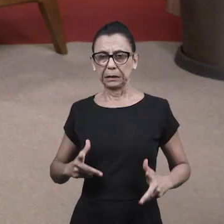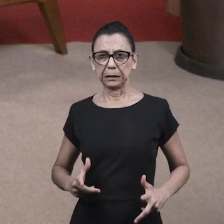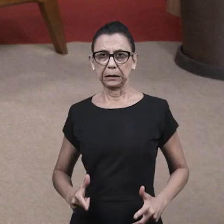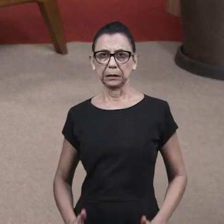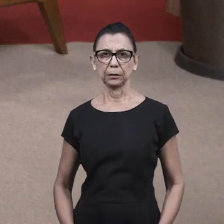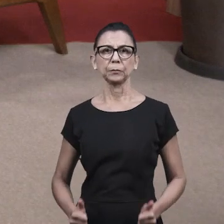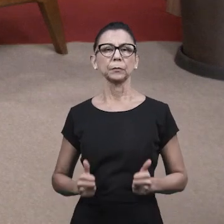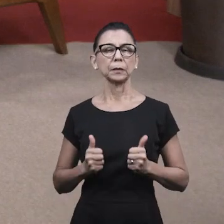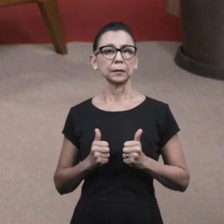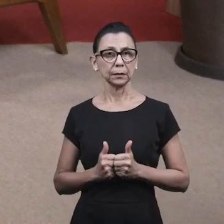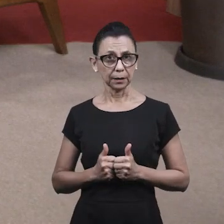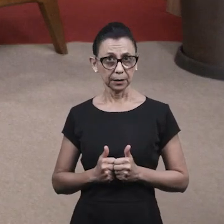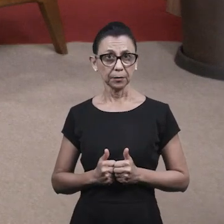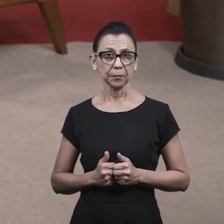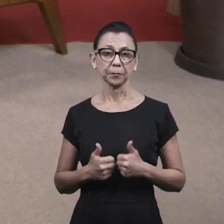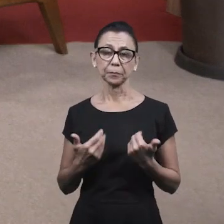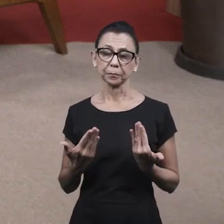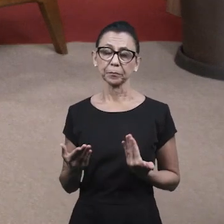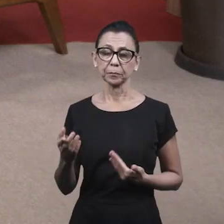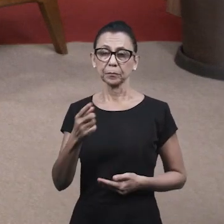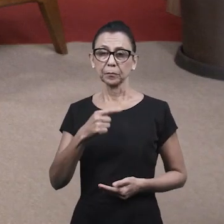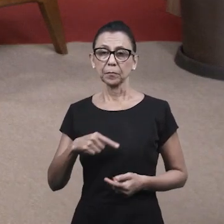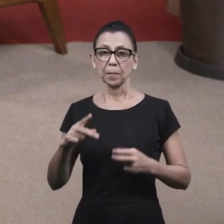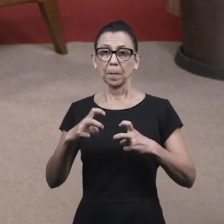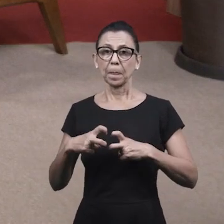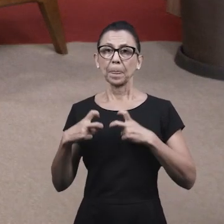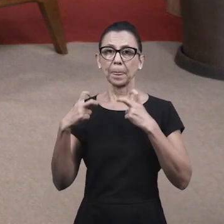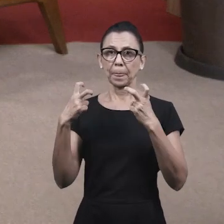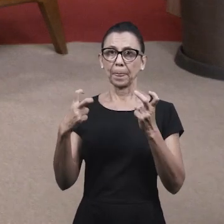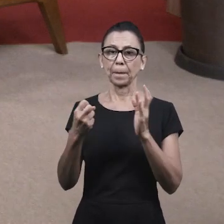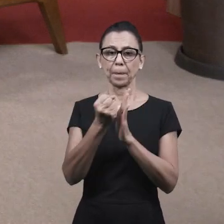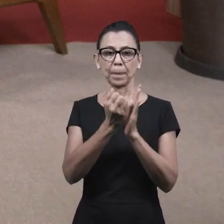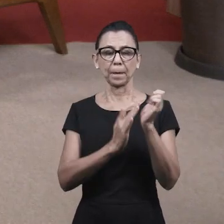il purifie. Les deux,